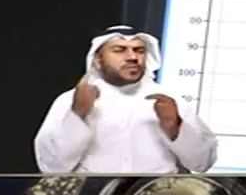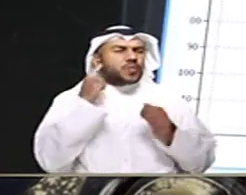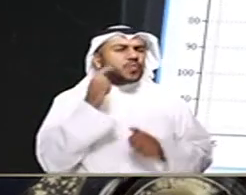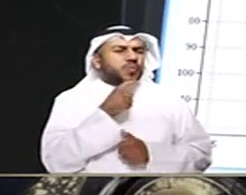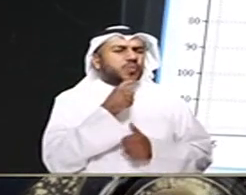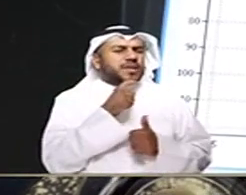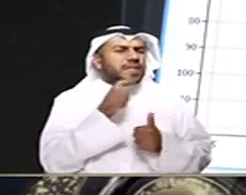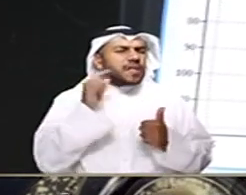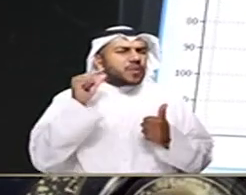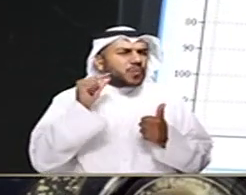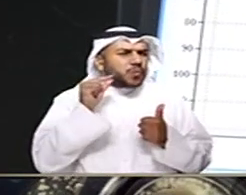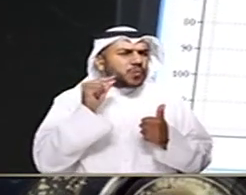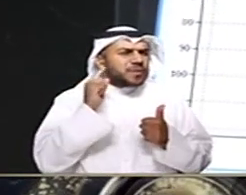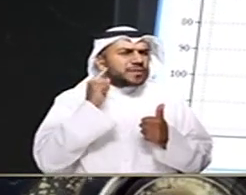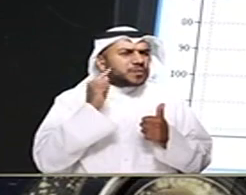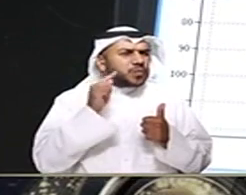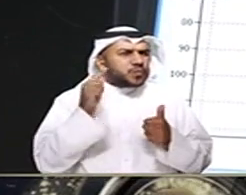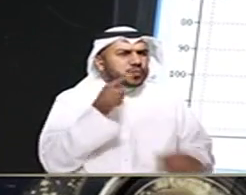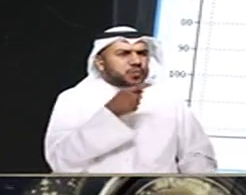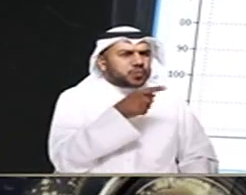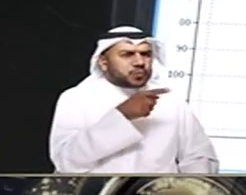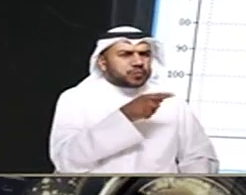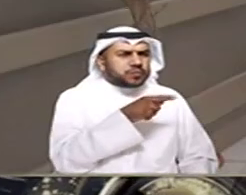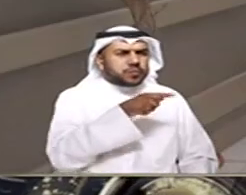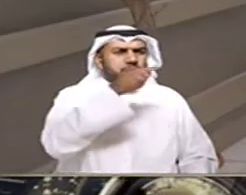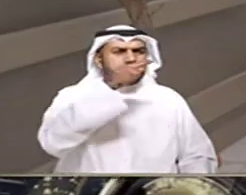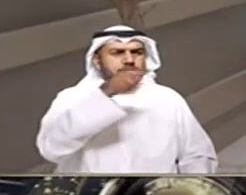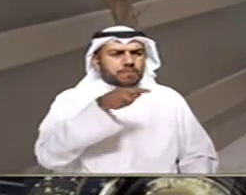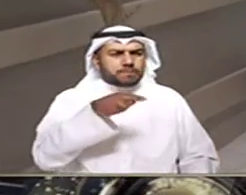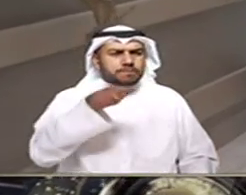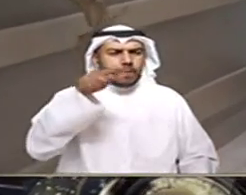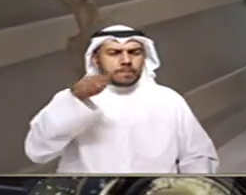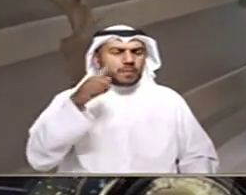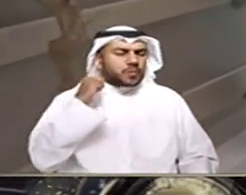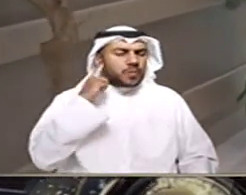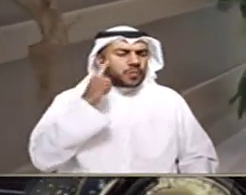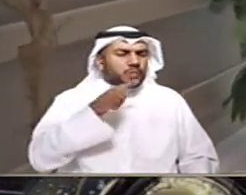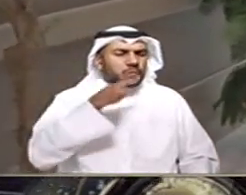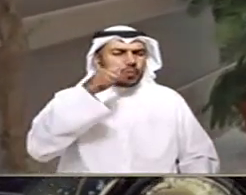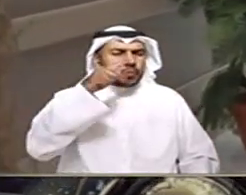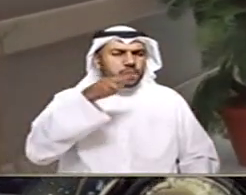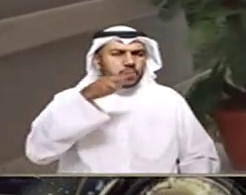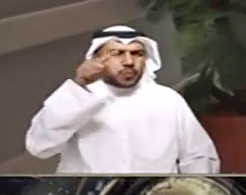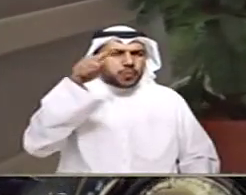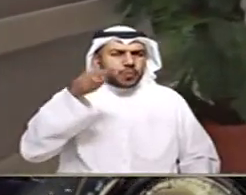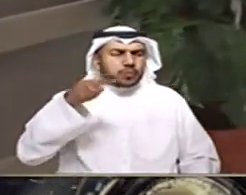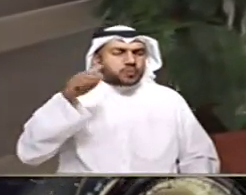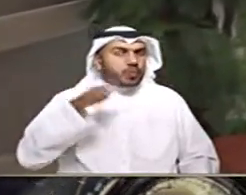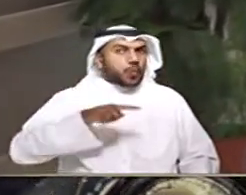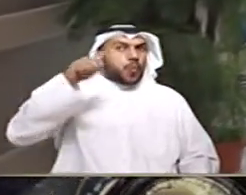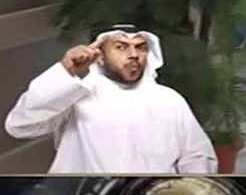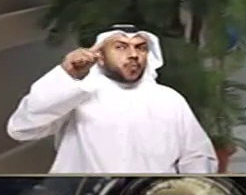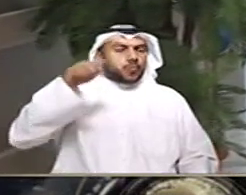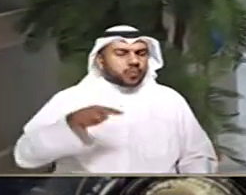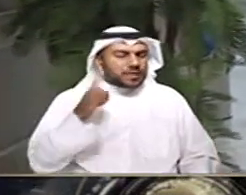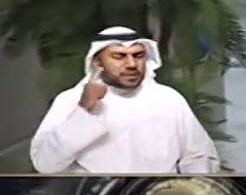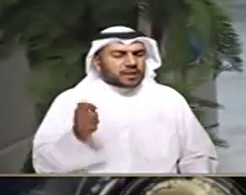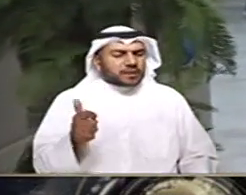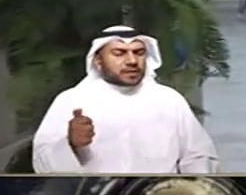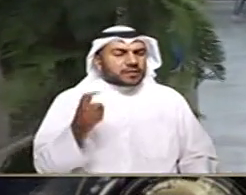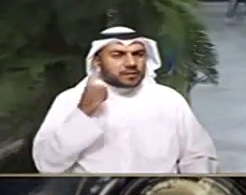توفر خدمة متميزة ورائدة. إذن أكثر من 30,000 مراجع يتوافدون سنويا للمركز